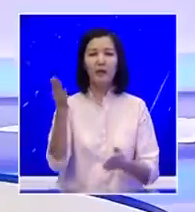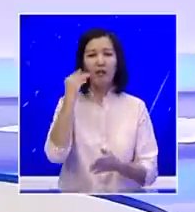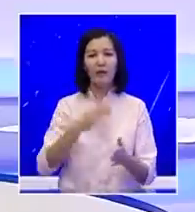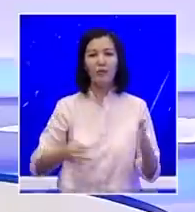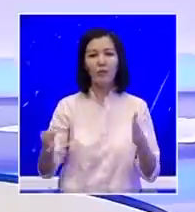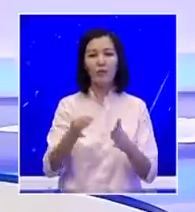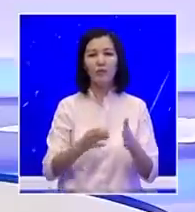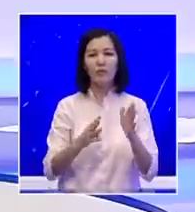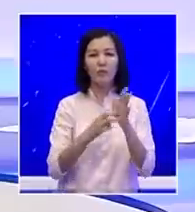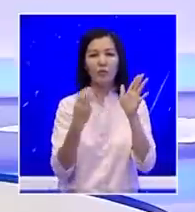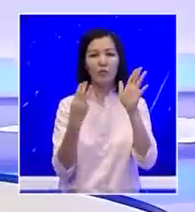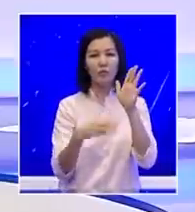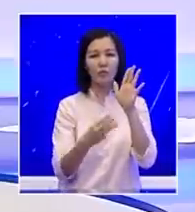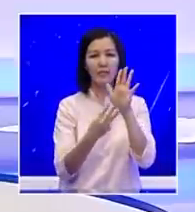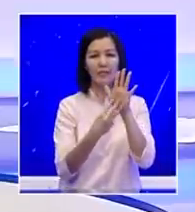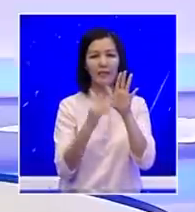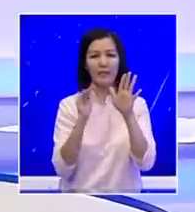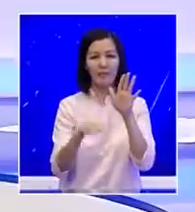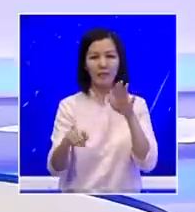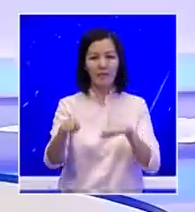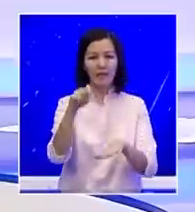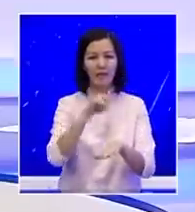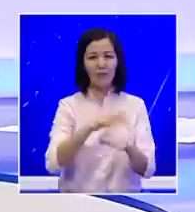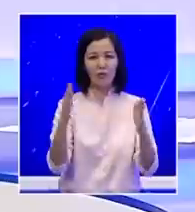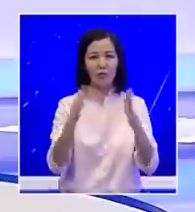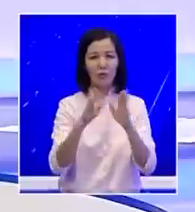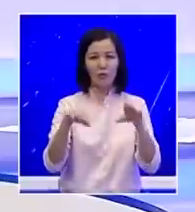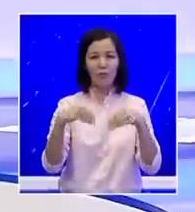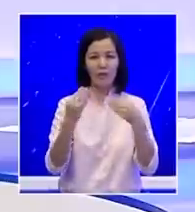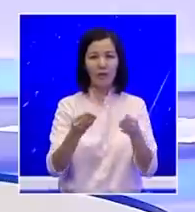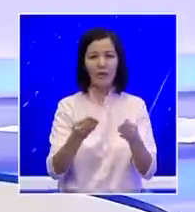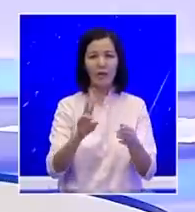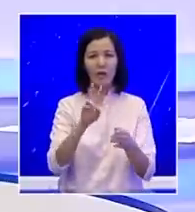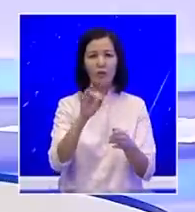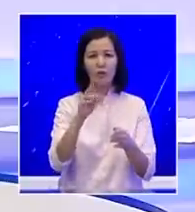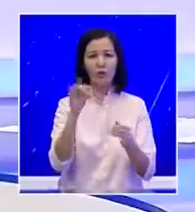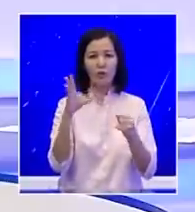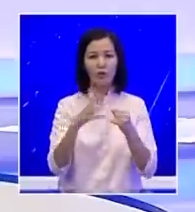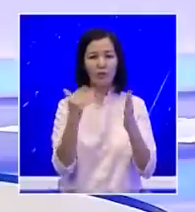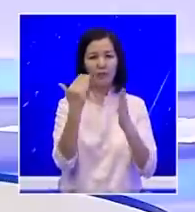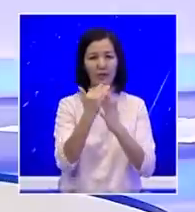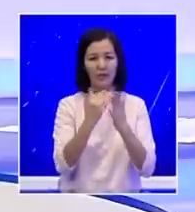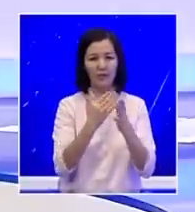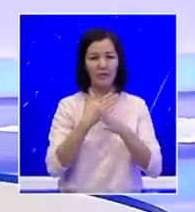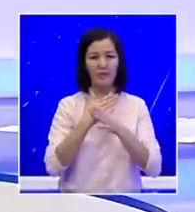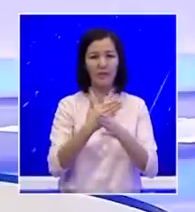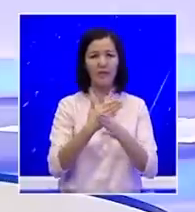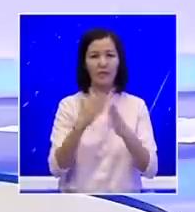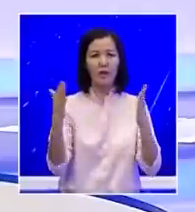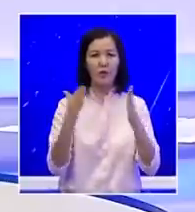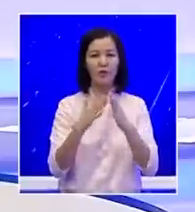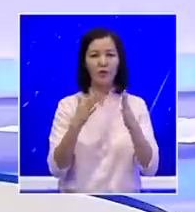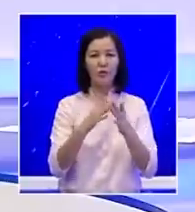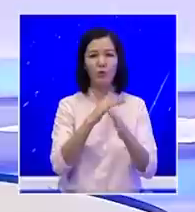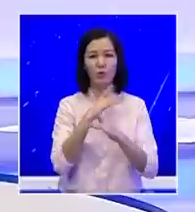Биыл Алматы облысында 938 000 шаршы метр тұрғын үй пайдалануға беріледі, дені нұрлы жер бағдарламасымен.